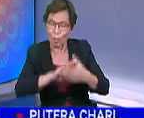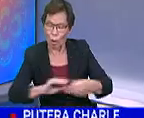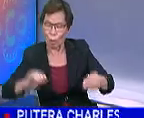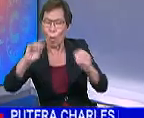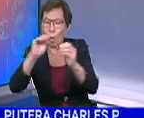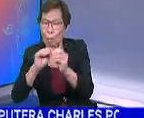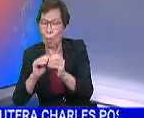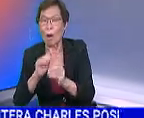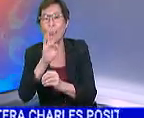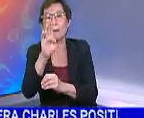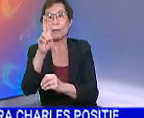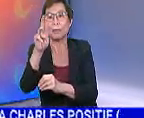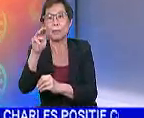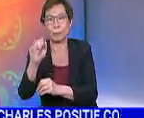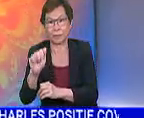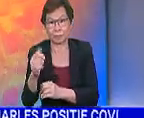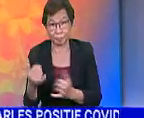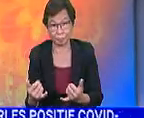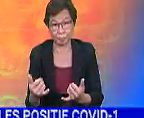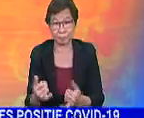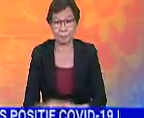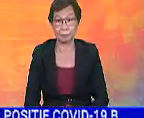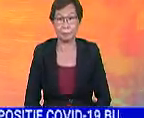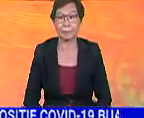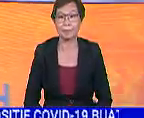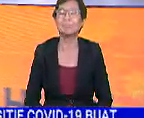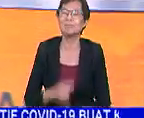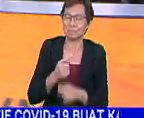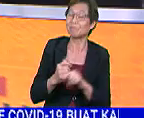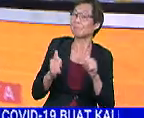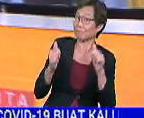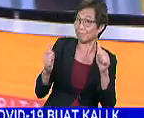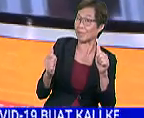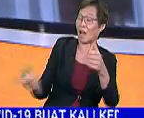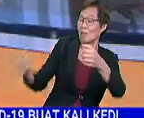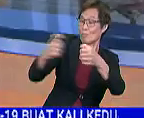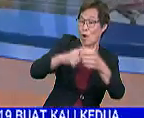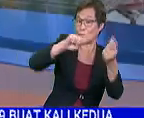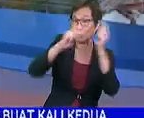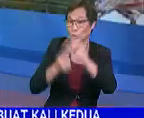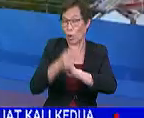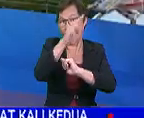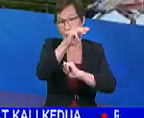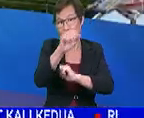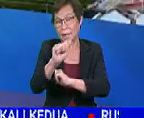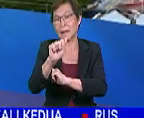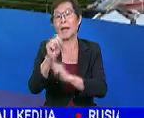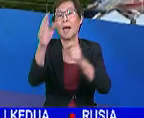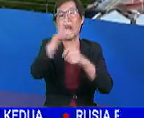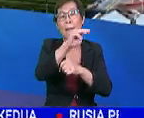Bua wein Ya sahih perkara mengenai pindaan perlembagaan persekutuan